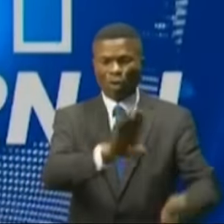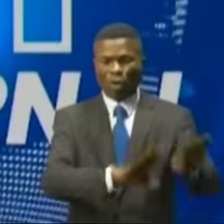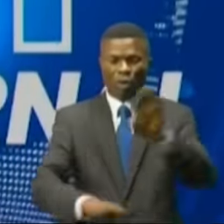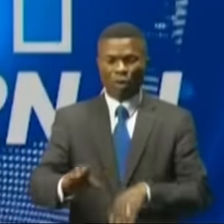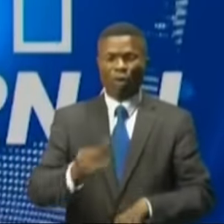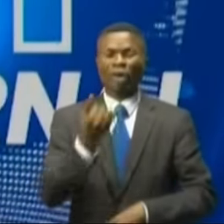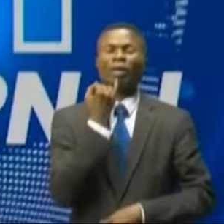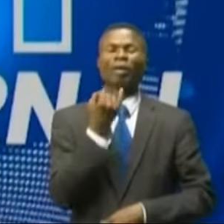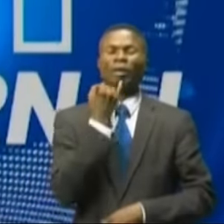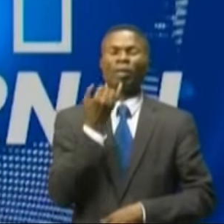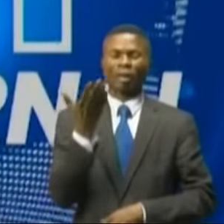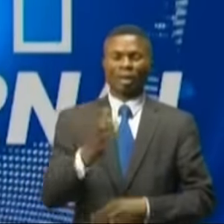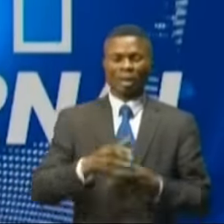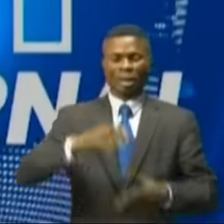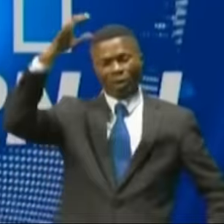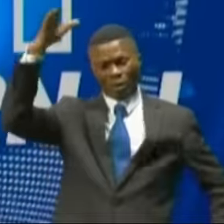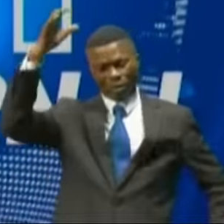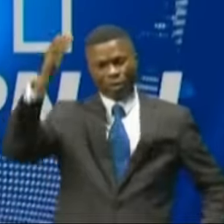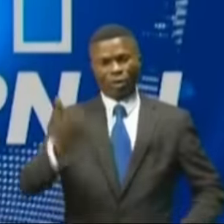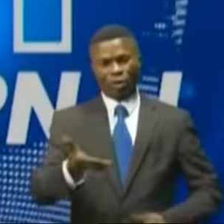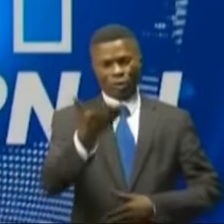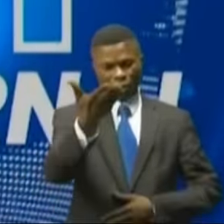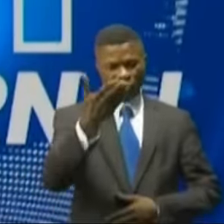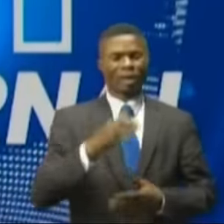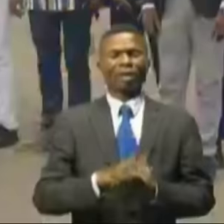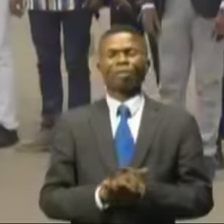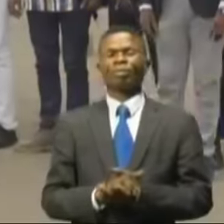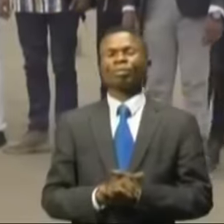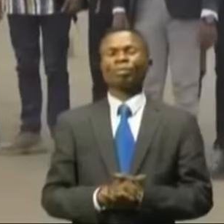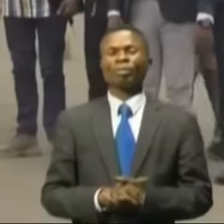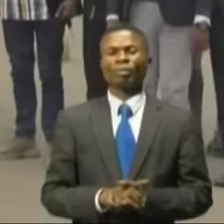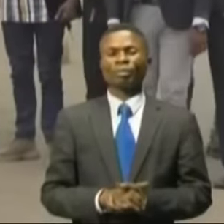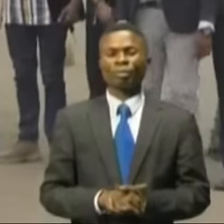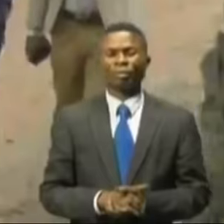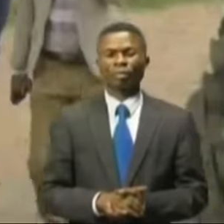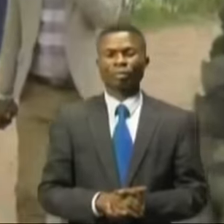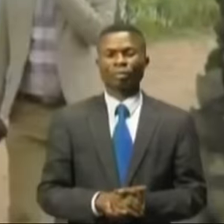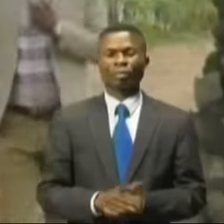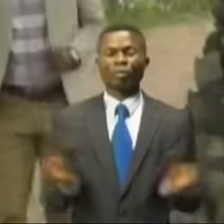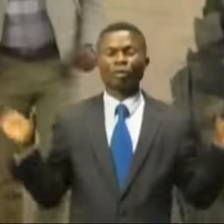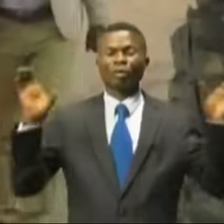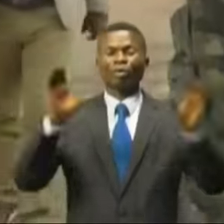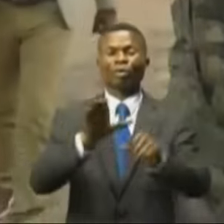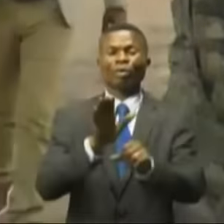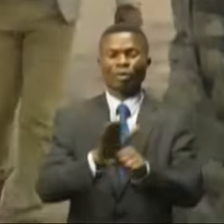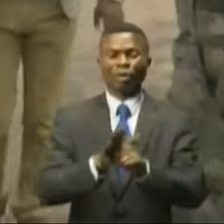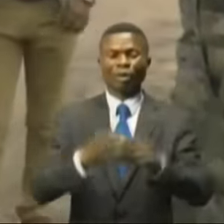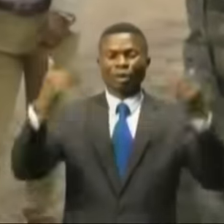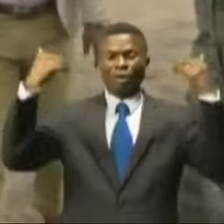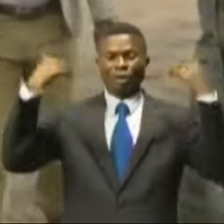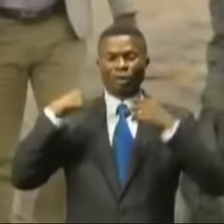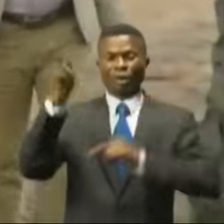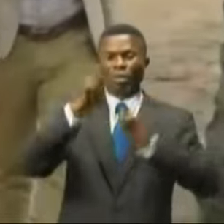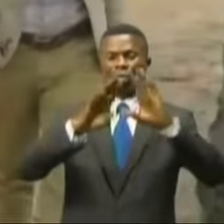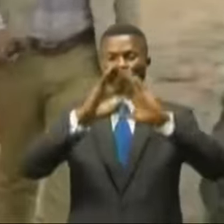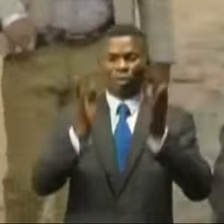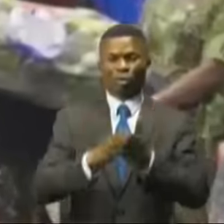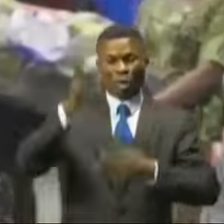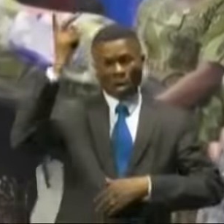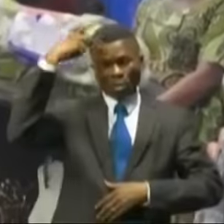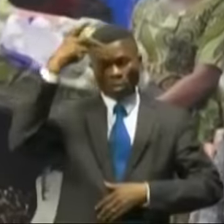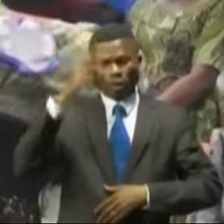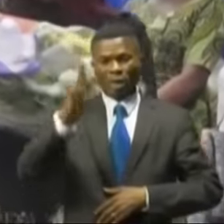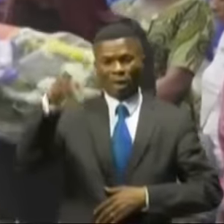la nécropole entre ciel et terre. Vital Pagabita. Ils étaient si nombreux, les cadres et militants du parti Lumumbiste